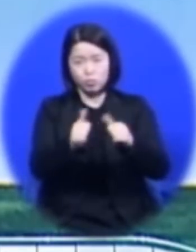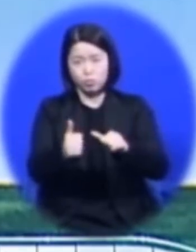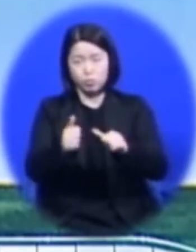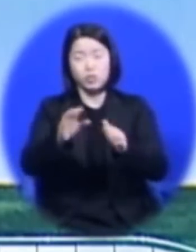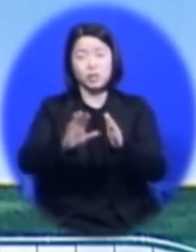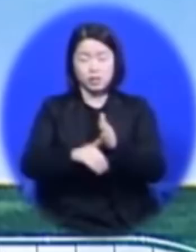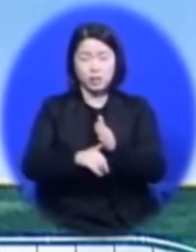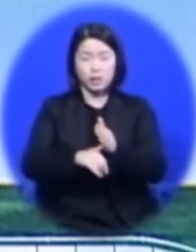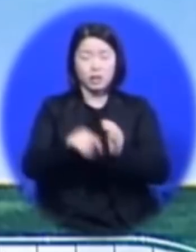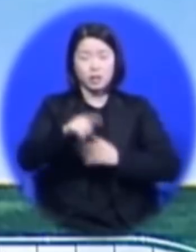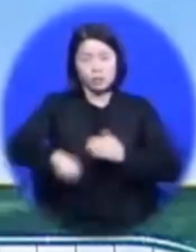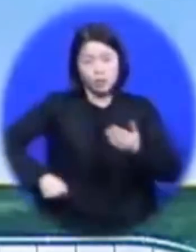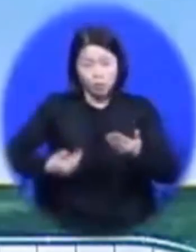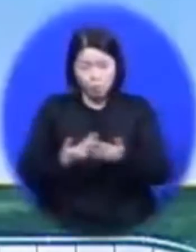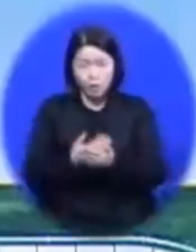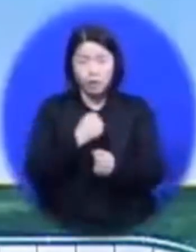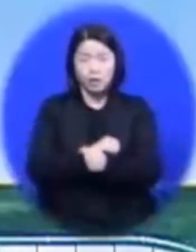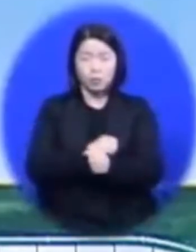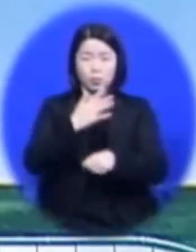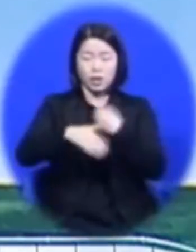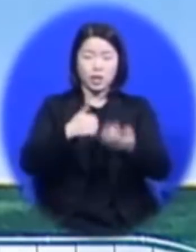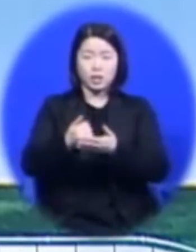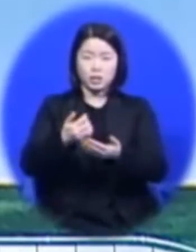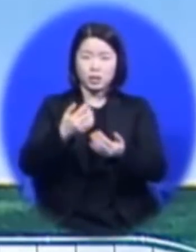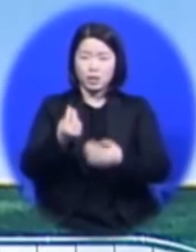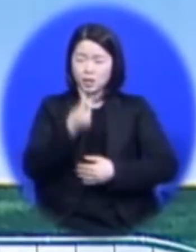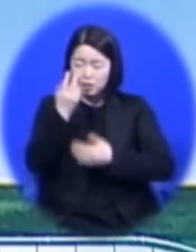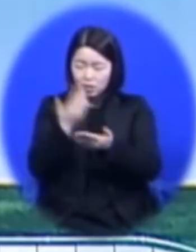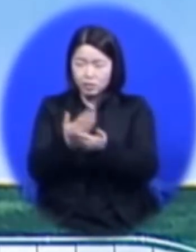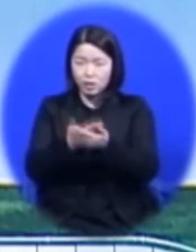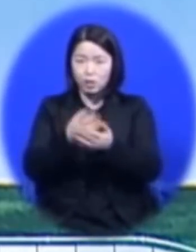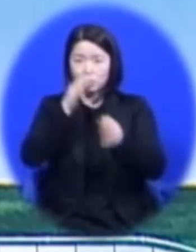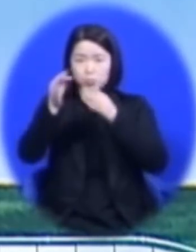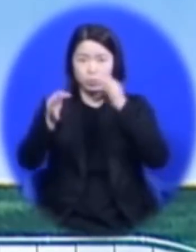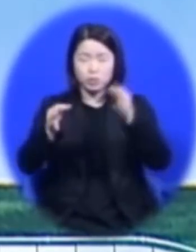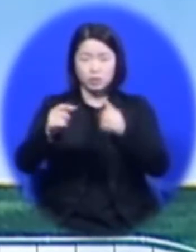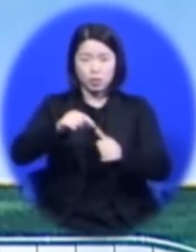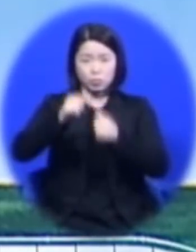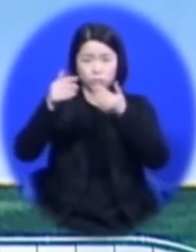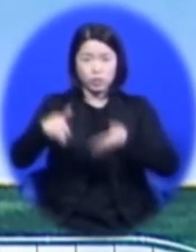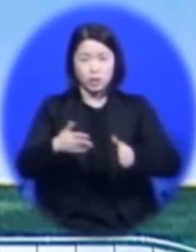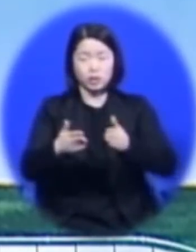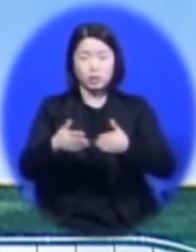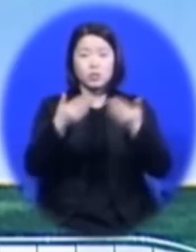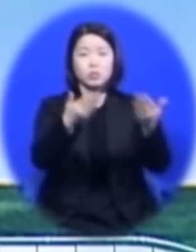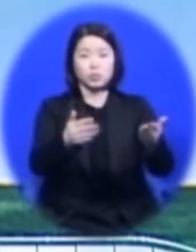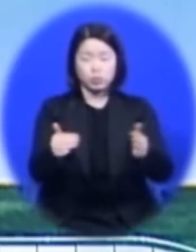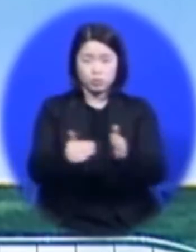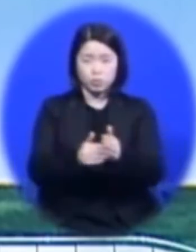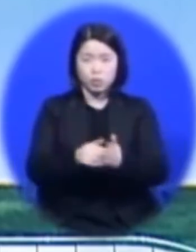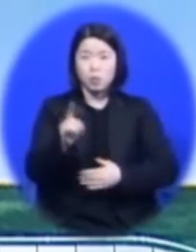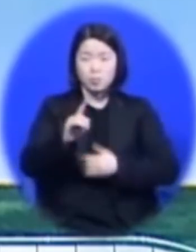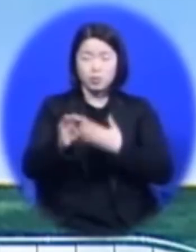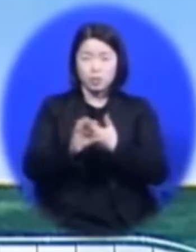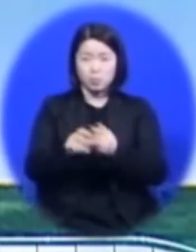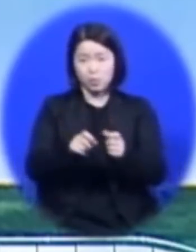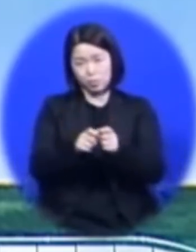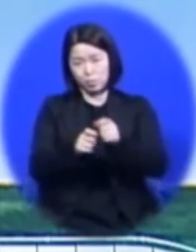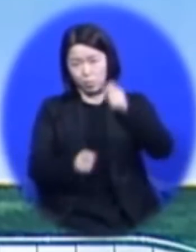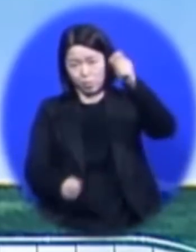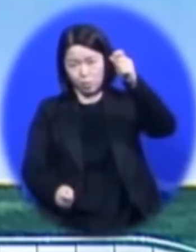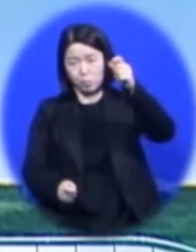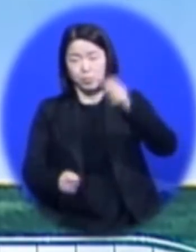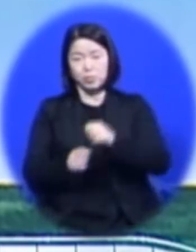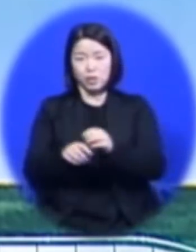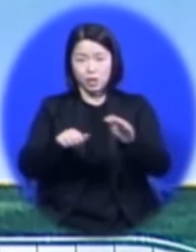그들이 회개하고 하나님께 살려 달라고 부르지 지니까 하나님이 구원의 길을 주셨습니다 그것은 장 때 에다가 놋뱀을